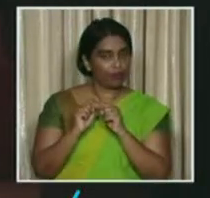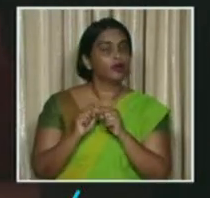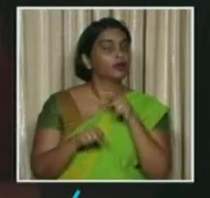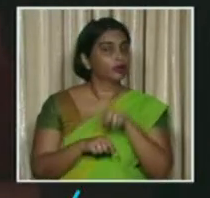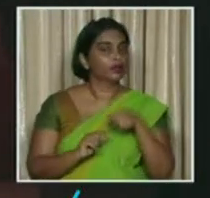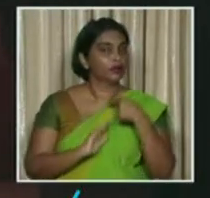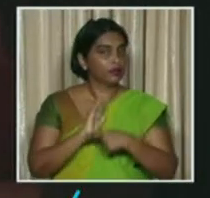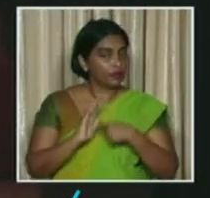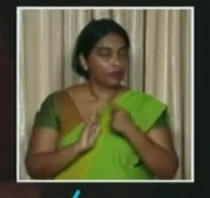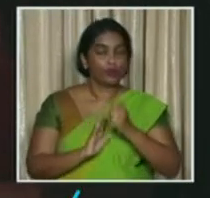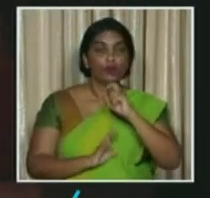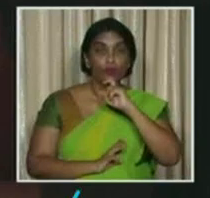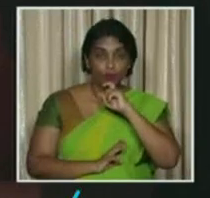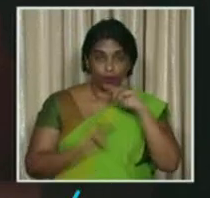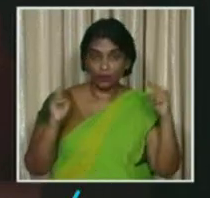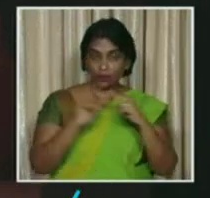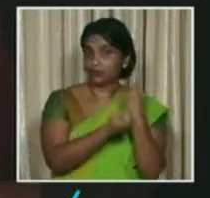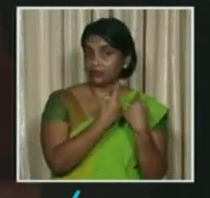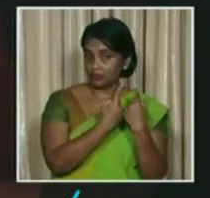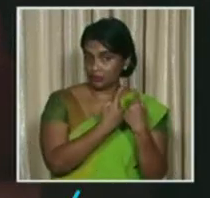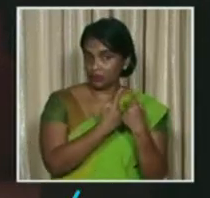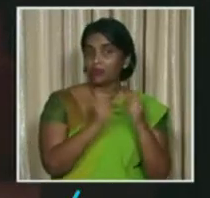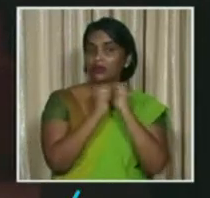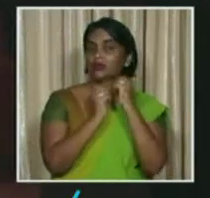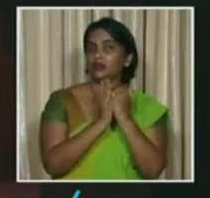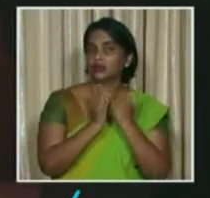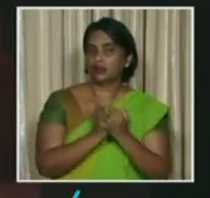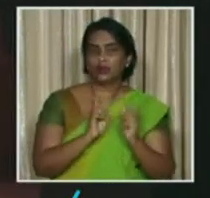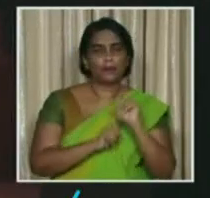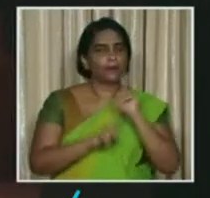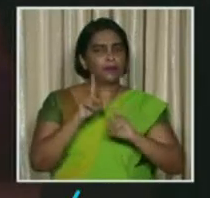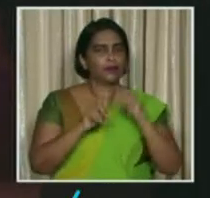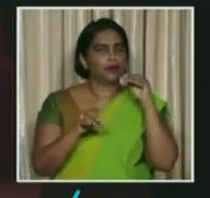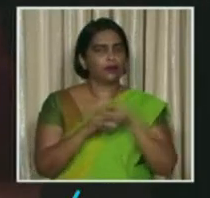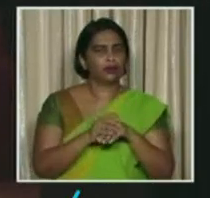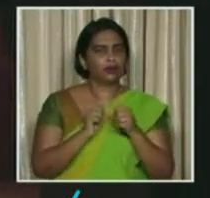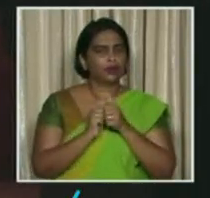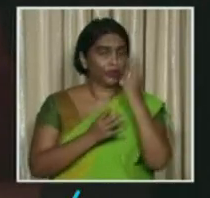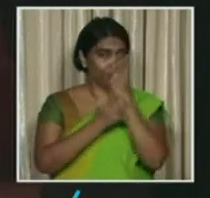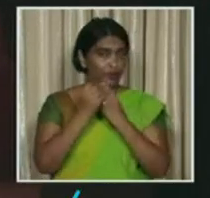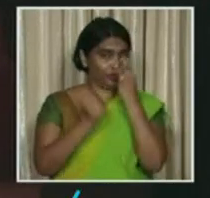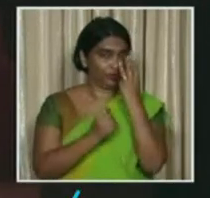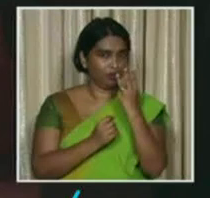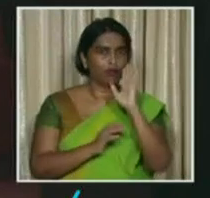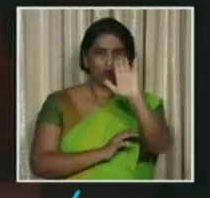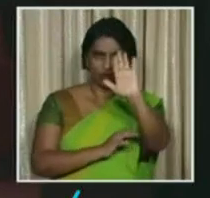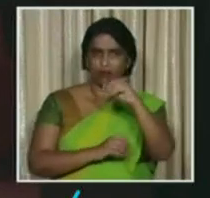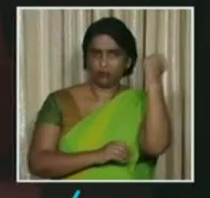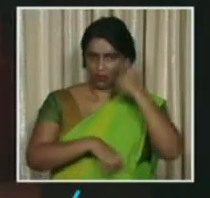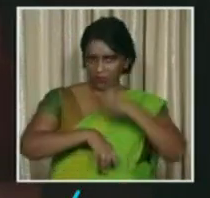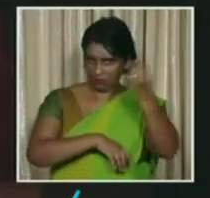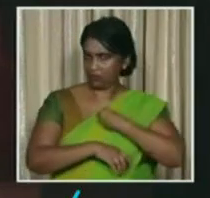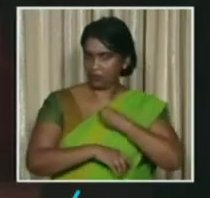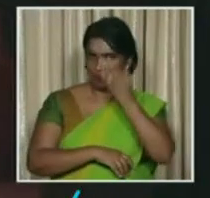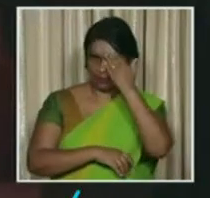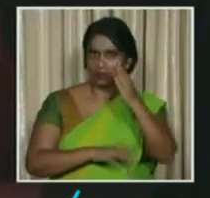මේ රටේ අධිකරණයට ඇඟිලි ගැසින වැඩසටහන් මේ පාර්ලිමේන්තුව තුළ ක්‍රියාත්මක කරන්නට බෑ. නෑ මට කතා කරන්න අවස්ථාව දෙන්න